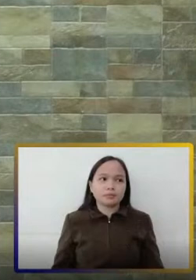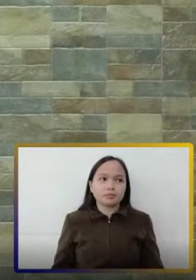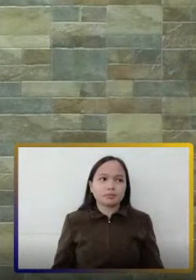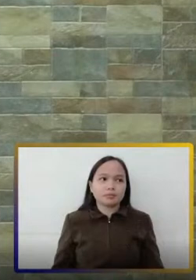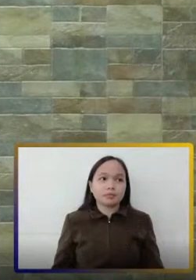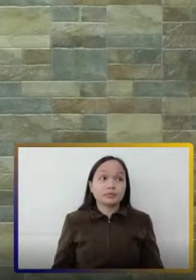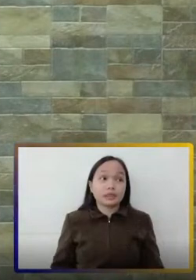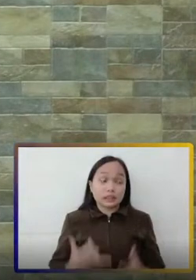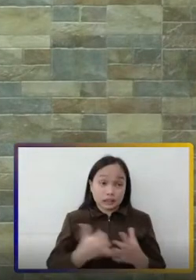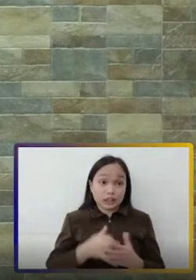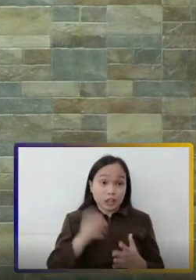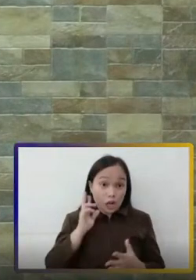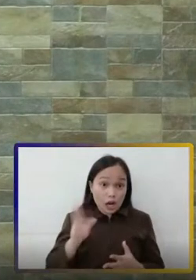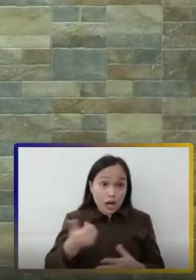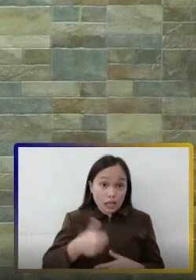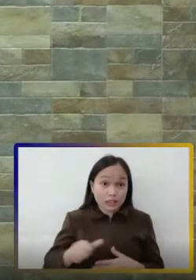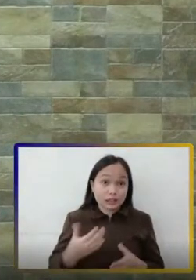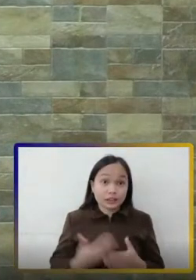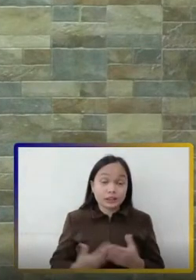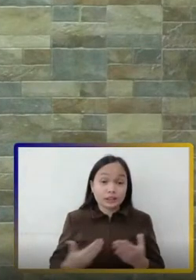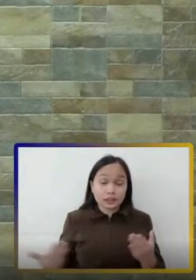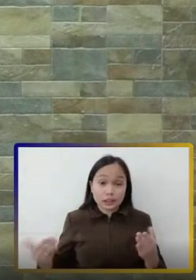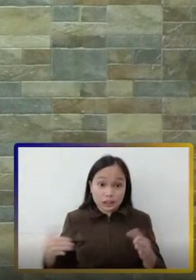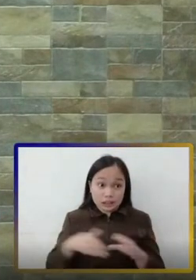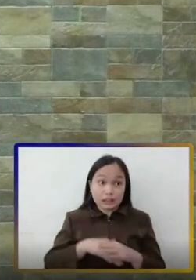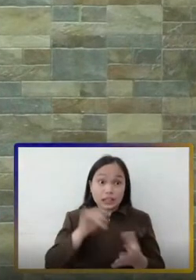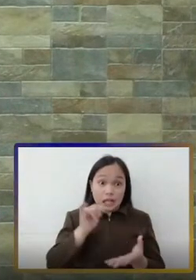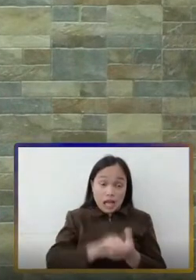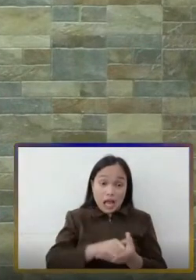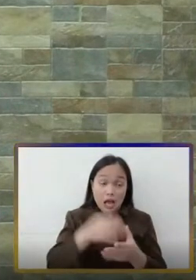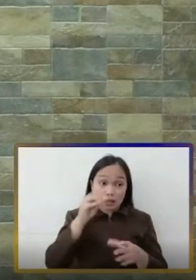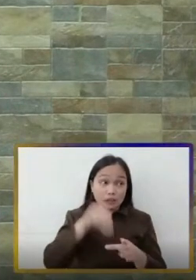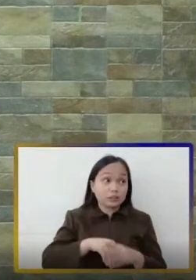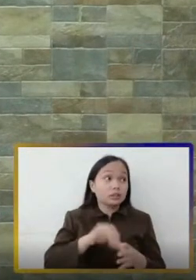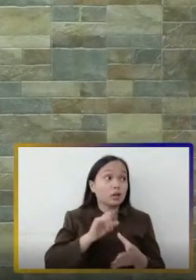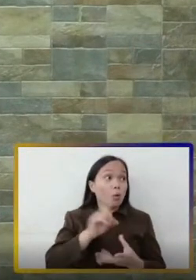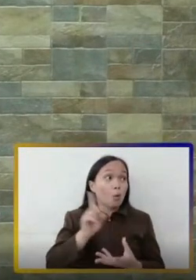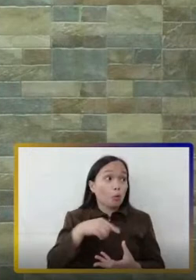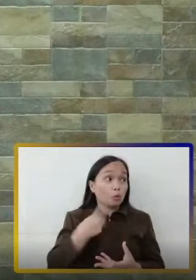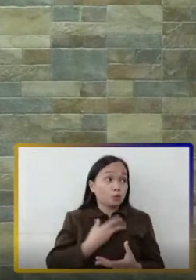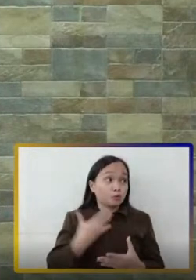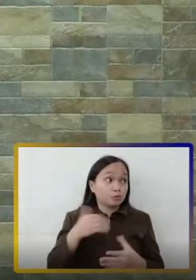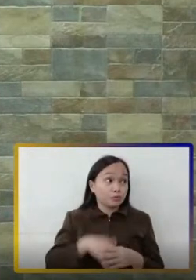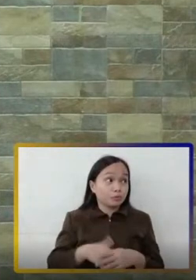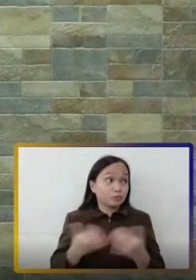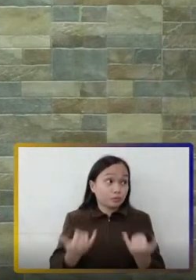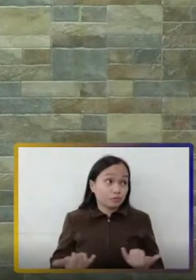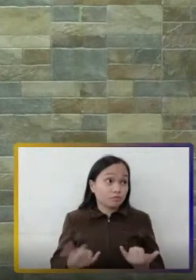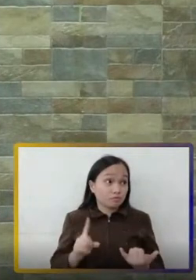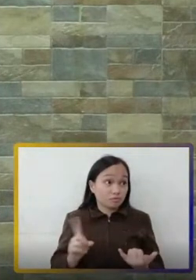Is there anything in that content kung anong nasa loob po nito?